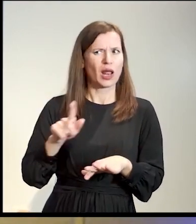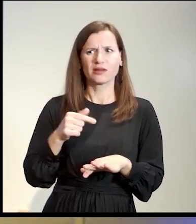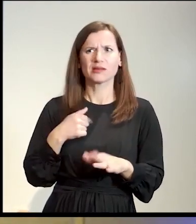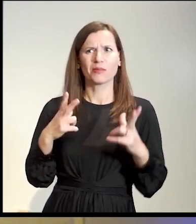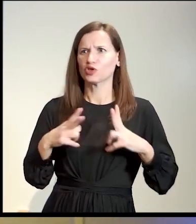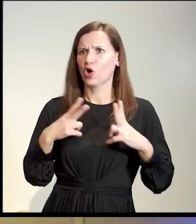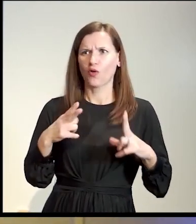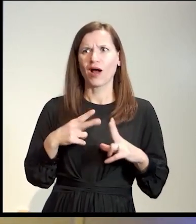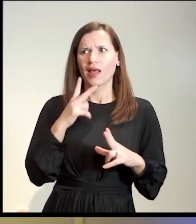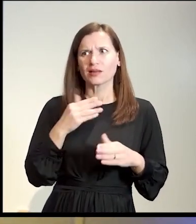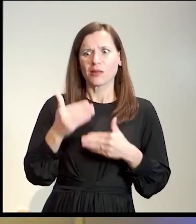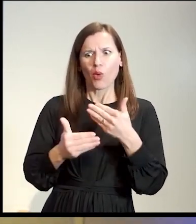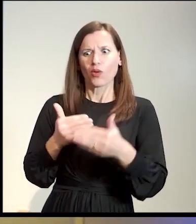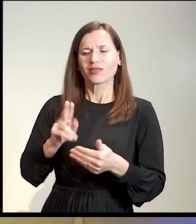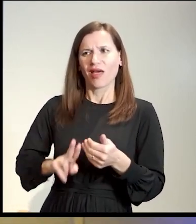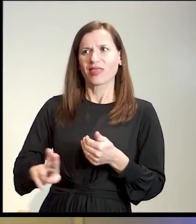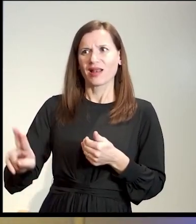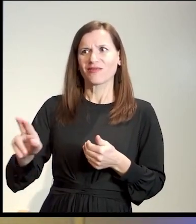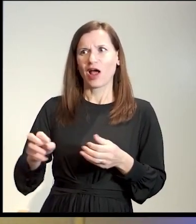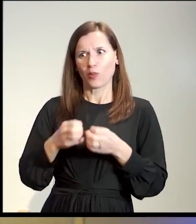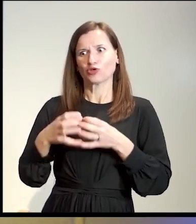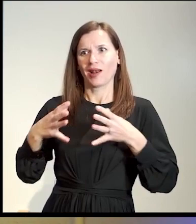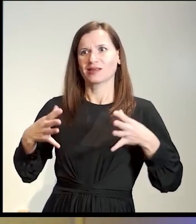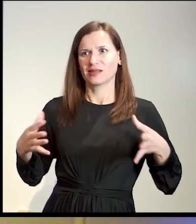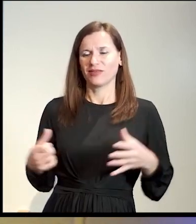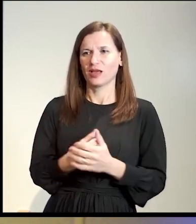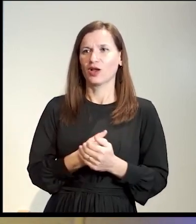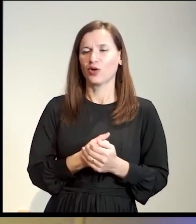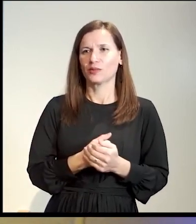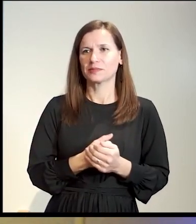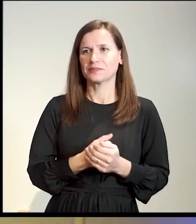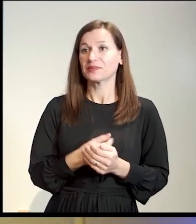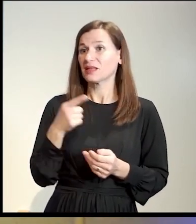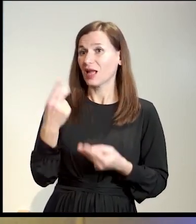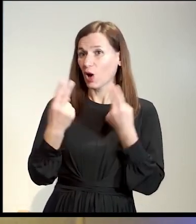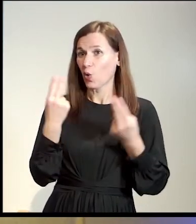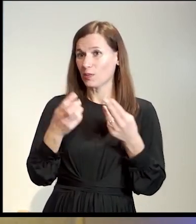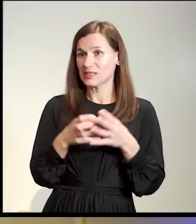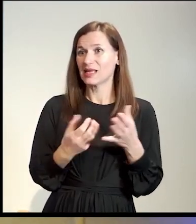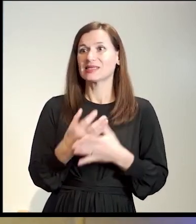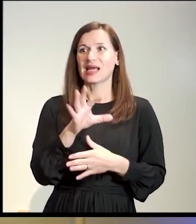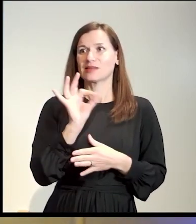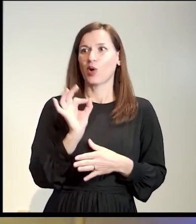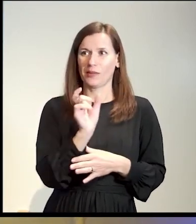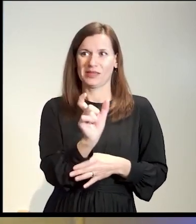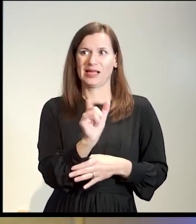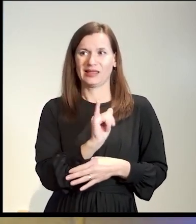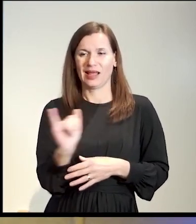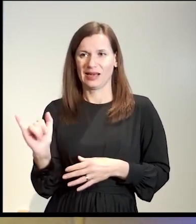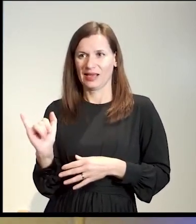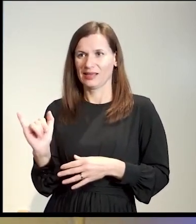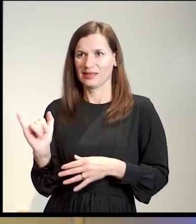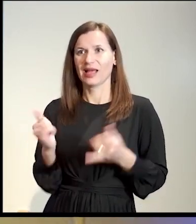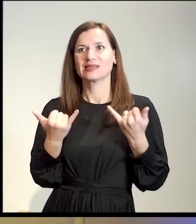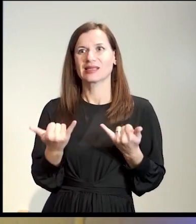in tako zagalopiralo. In ta komisija za izbor besede leta zdaj